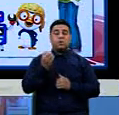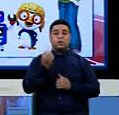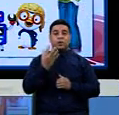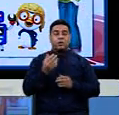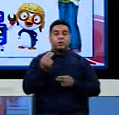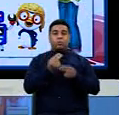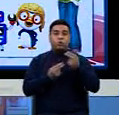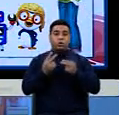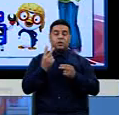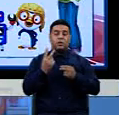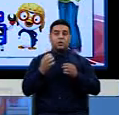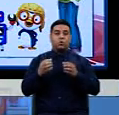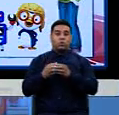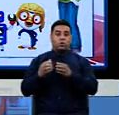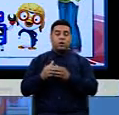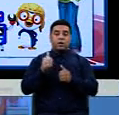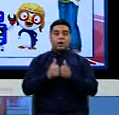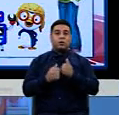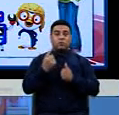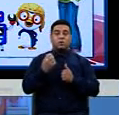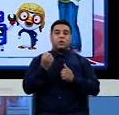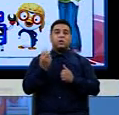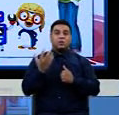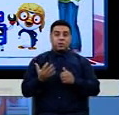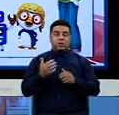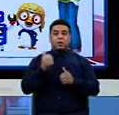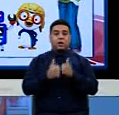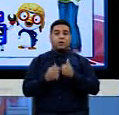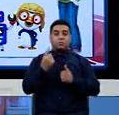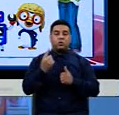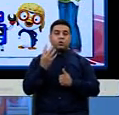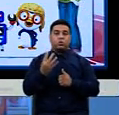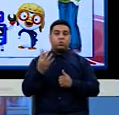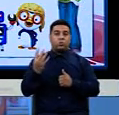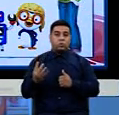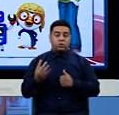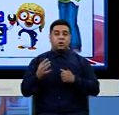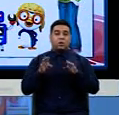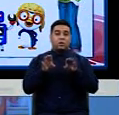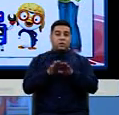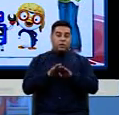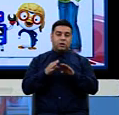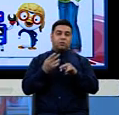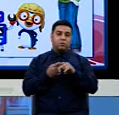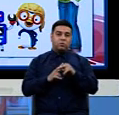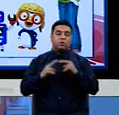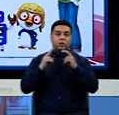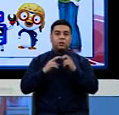Nechta guruh? 2 ta guruh. Har birida nechtadan? Har birida 4 tadan. Teng